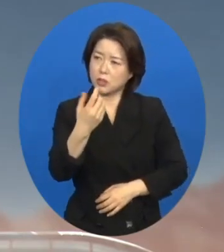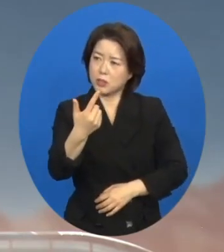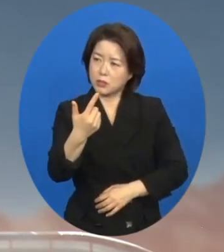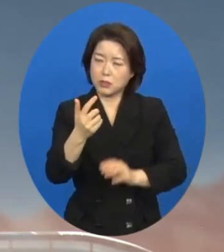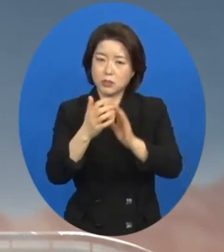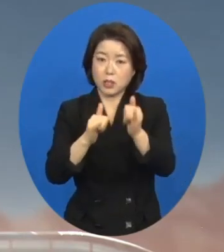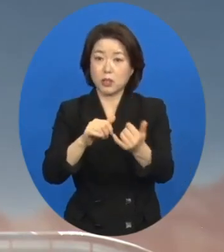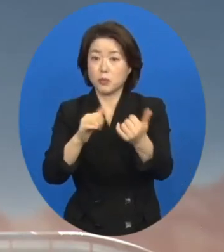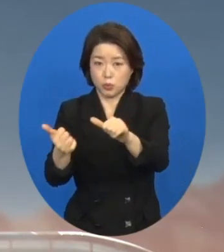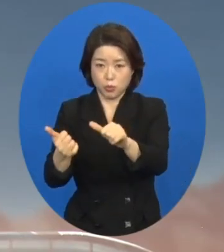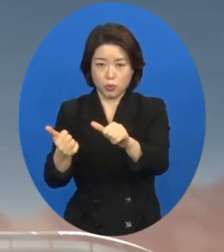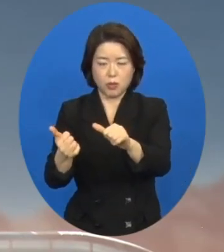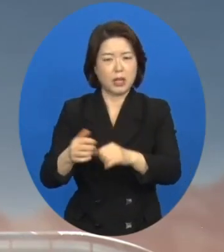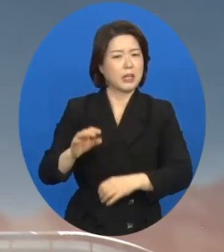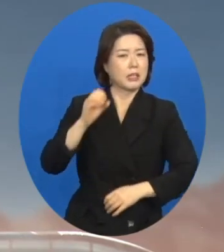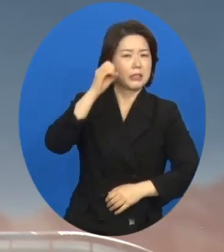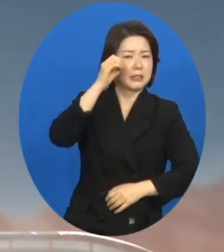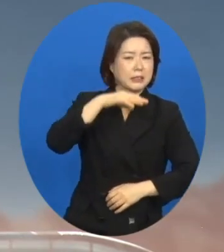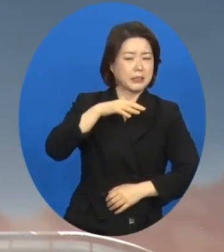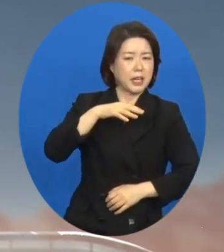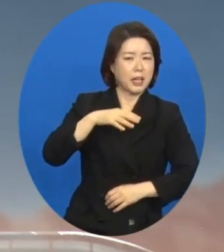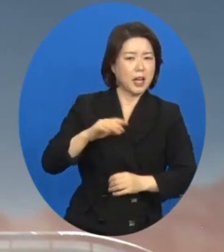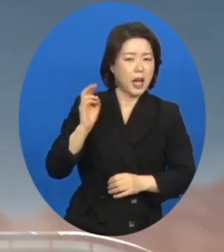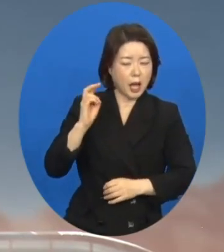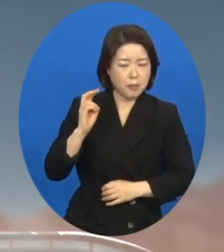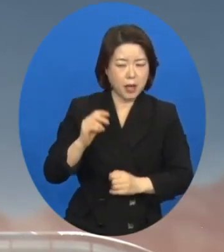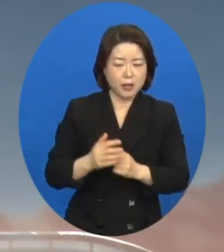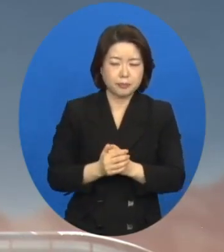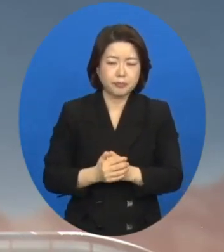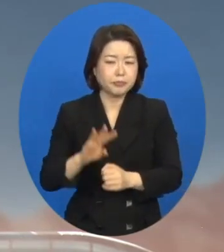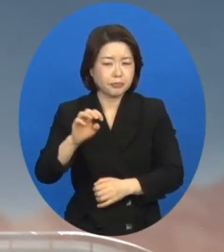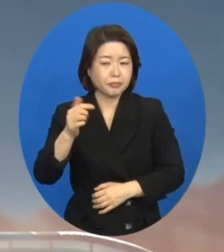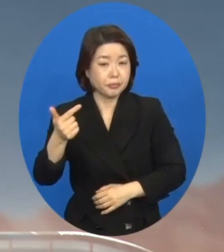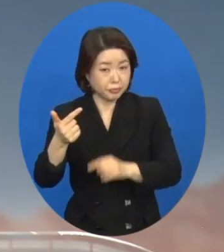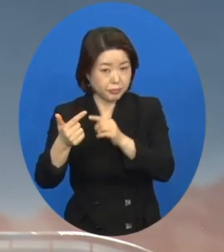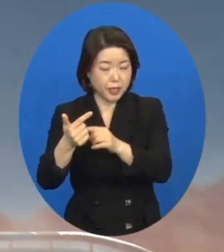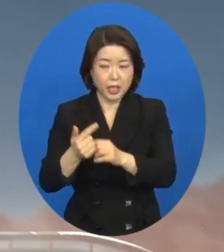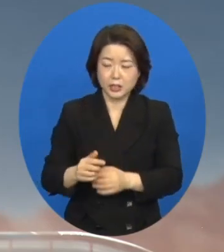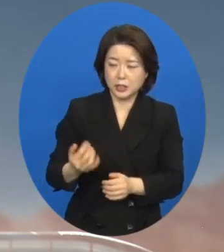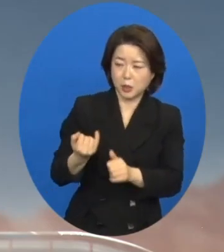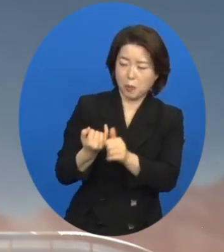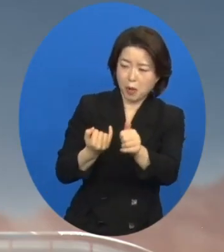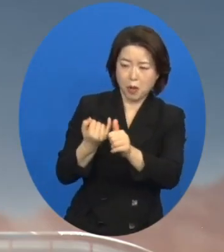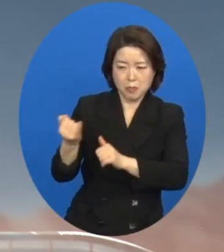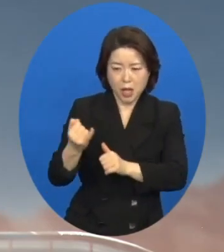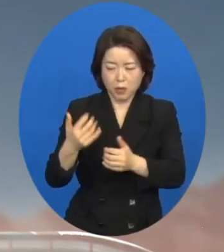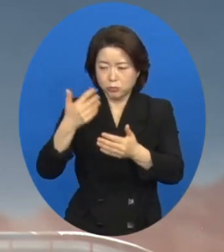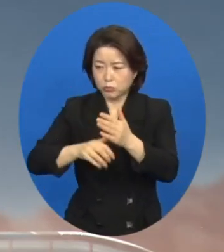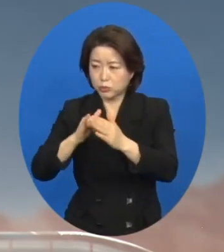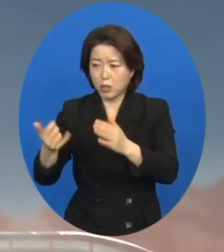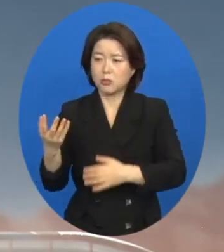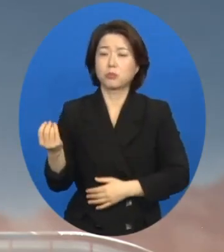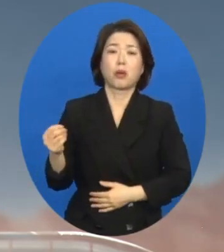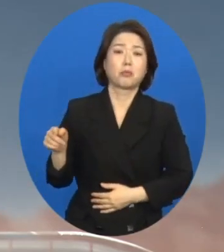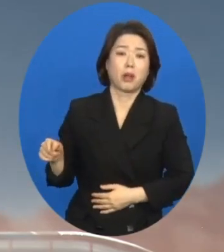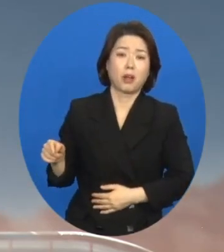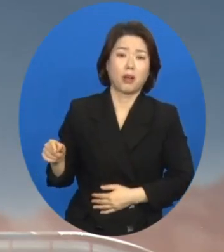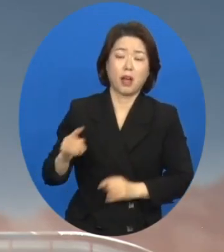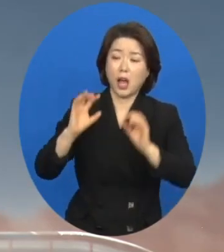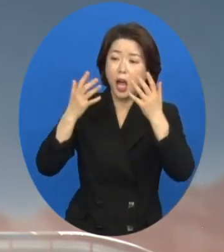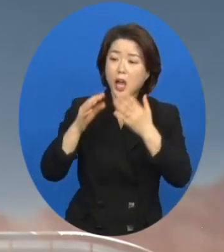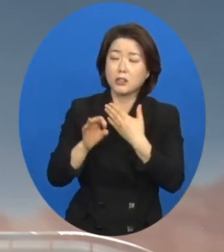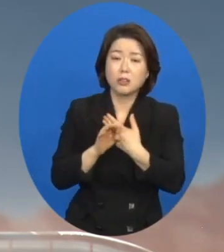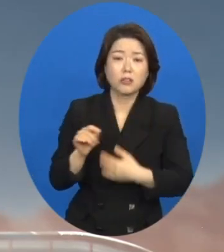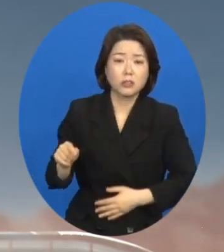36명이 아닙니다, 여러분. 가장이었다면, 그로 인한 그 배우자와 아이들까지 하면 도대체 유가족이 몇 명일까?